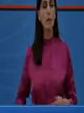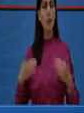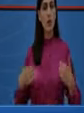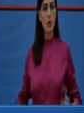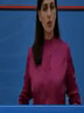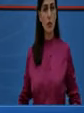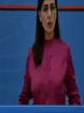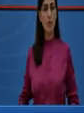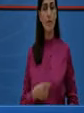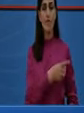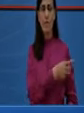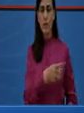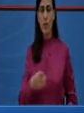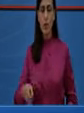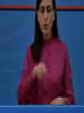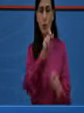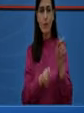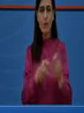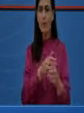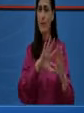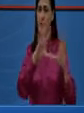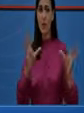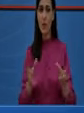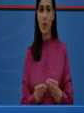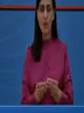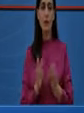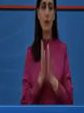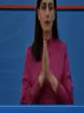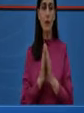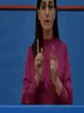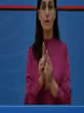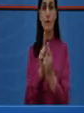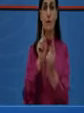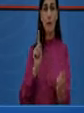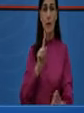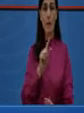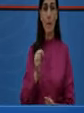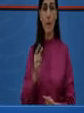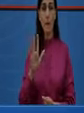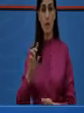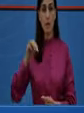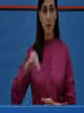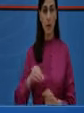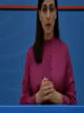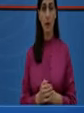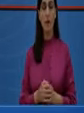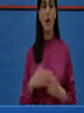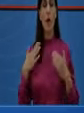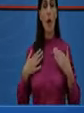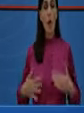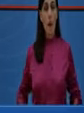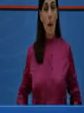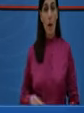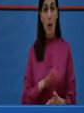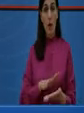Ministria e Shëndetësisë dhe Mbrojtjes Sociale i bën apel të gjithë qytetarëve për të ruajtur distancën fizike për 1.5 metra, për